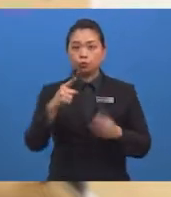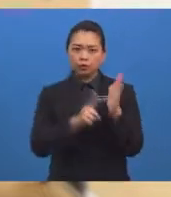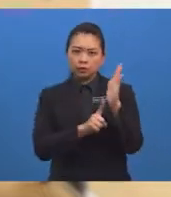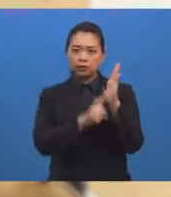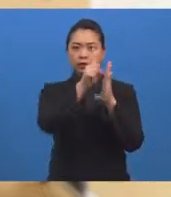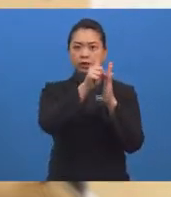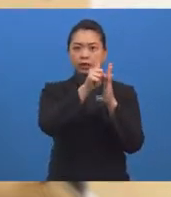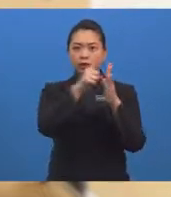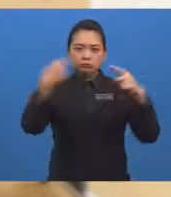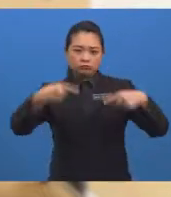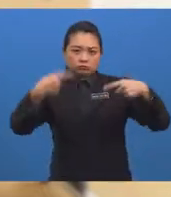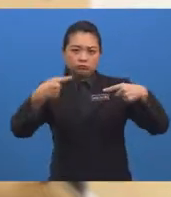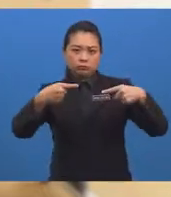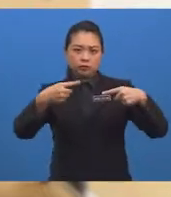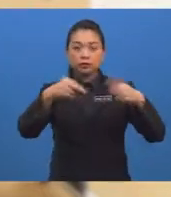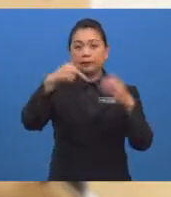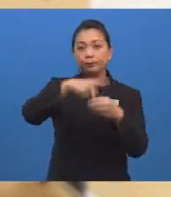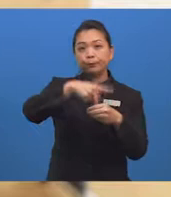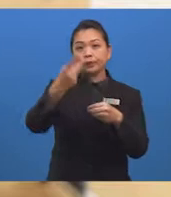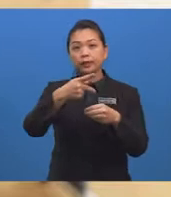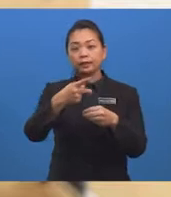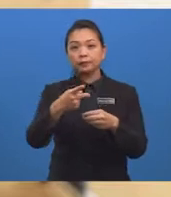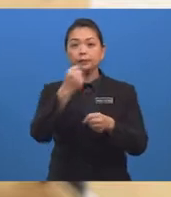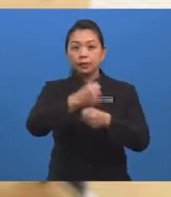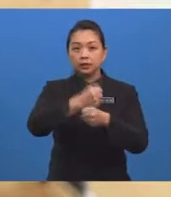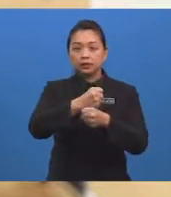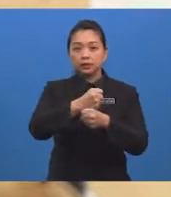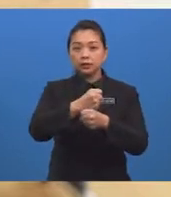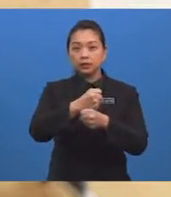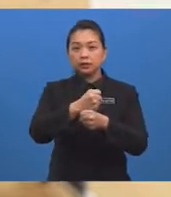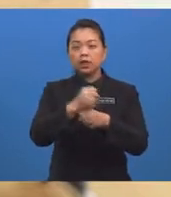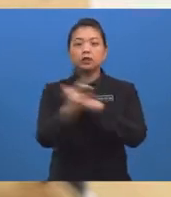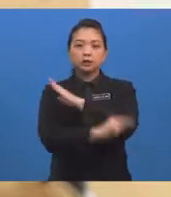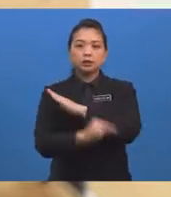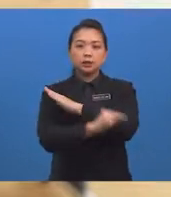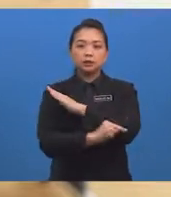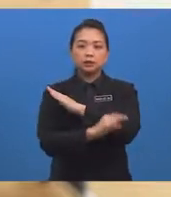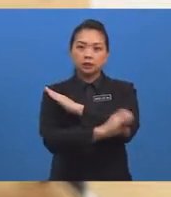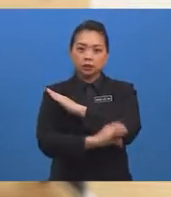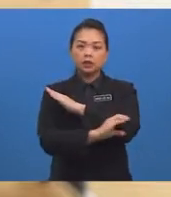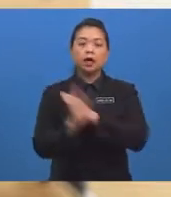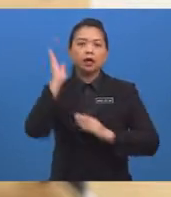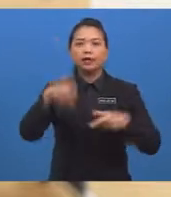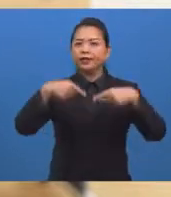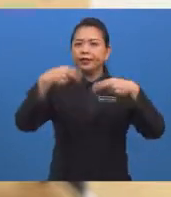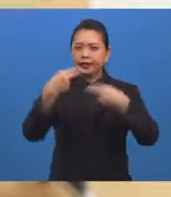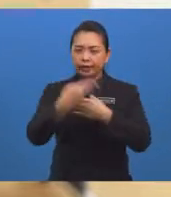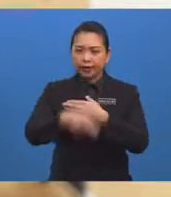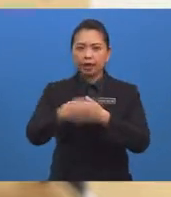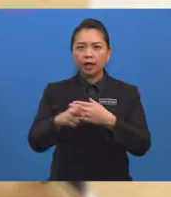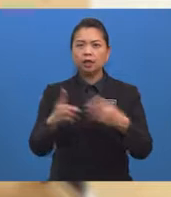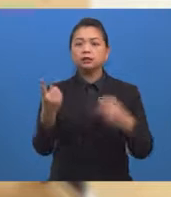kompetensi dan produktiviti pekerja, nescaya negara akan kehilangan daya saingannya. Oleh